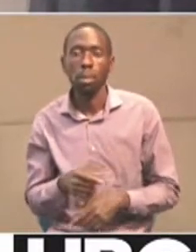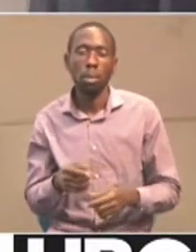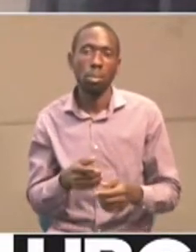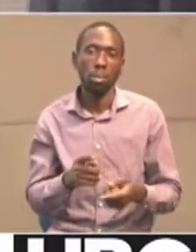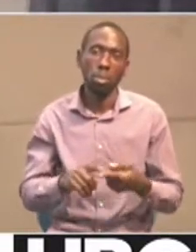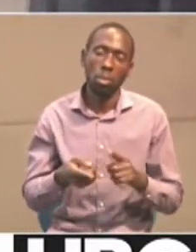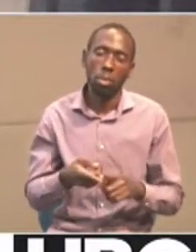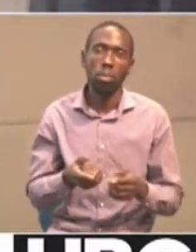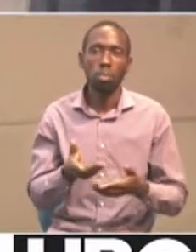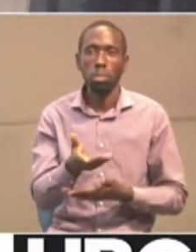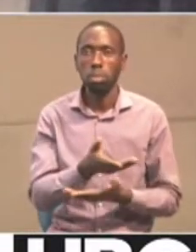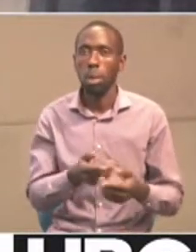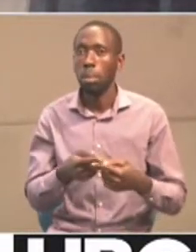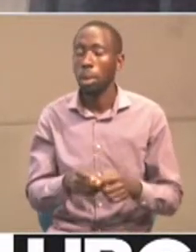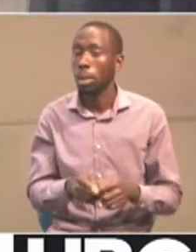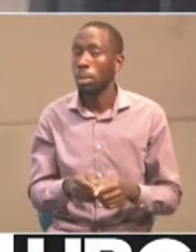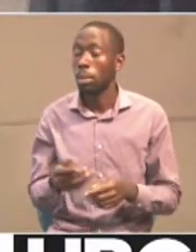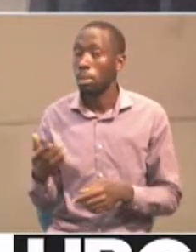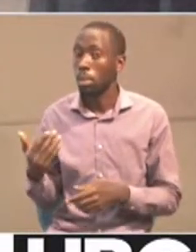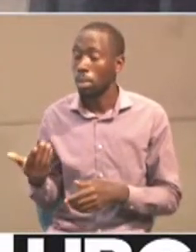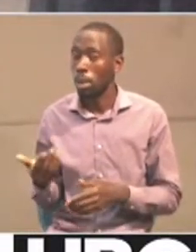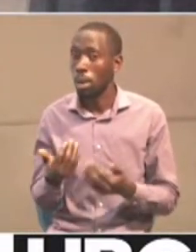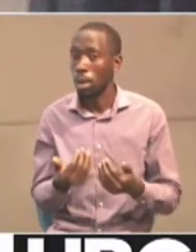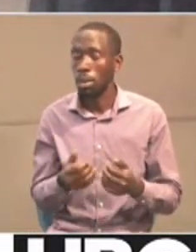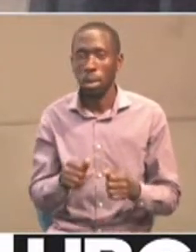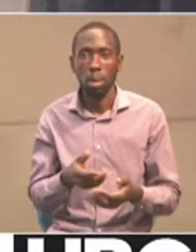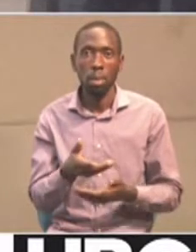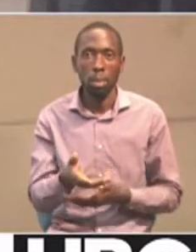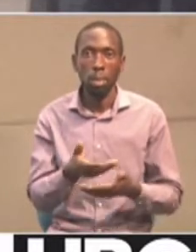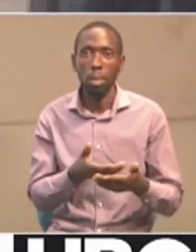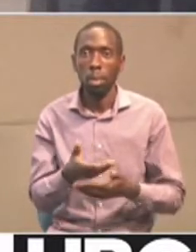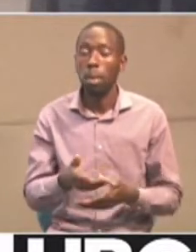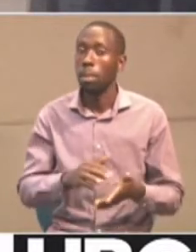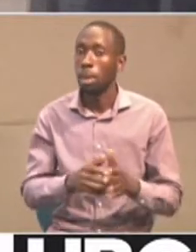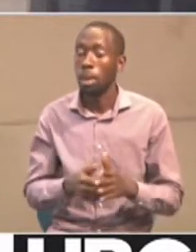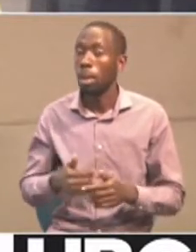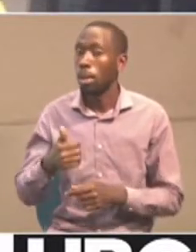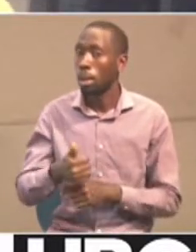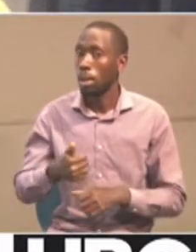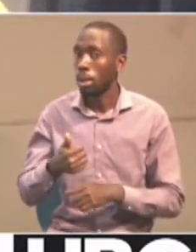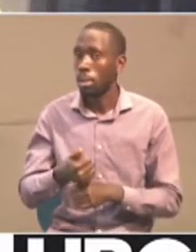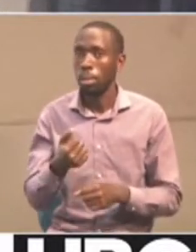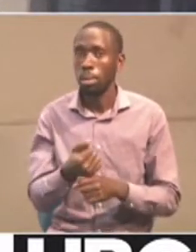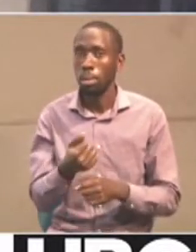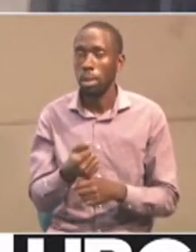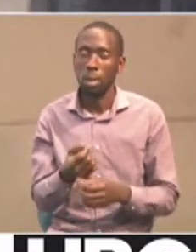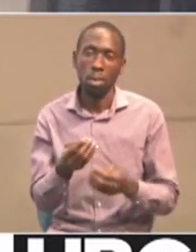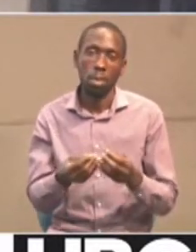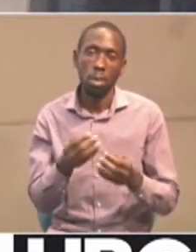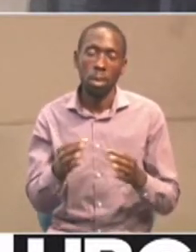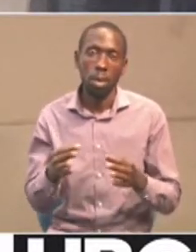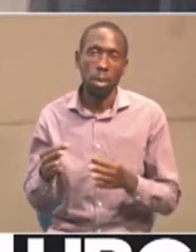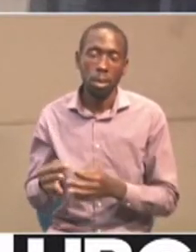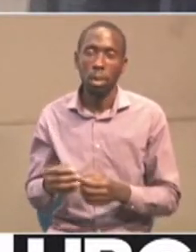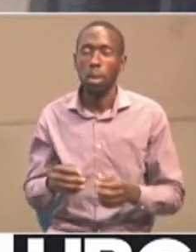nabo naye tetweza kunyumya mujasi kyoto NRM erina byekuze okulaba nga eggwanga lirikola ki ligenda